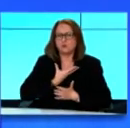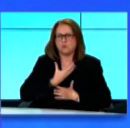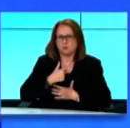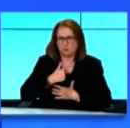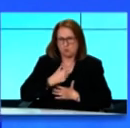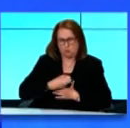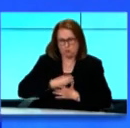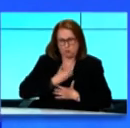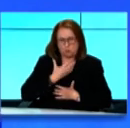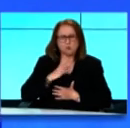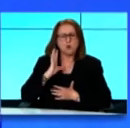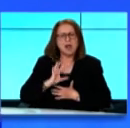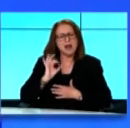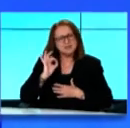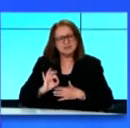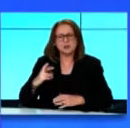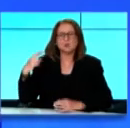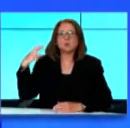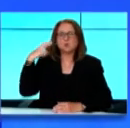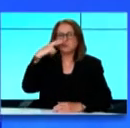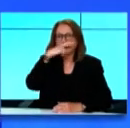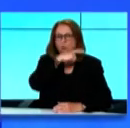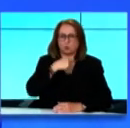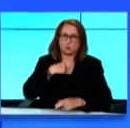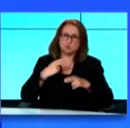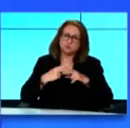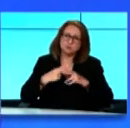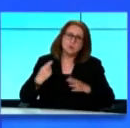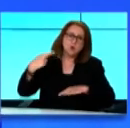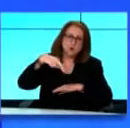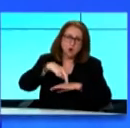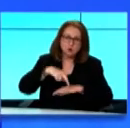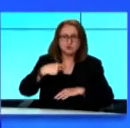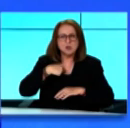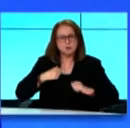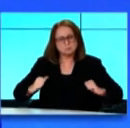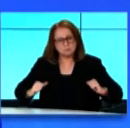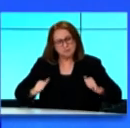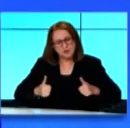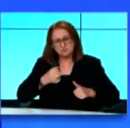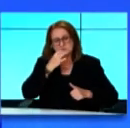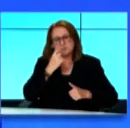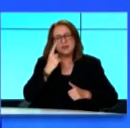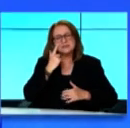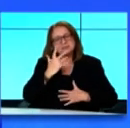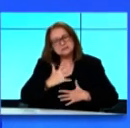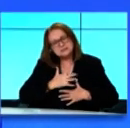τον ρόλο μου ως Πρωθυπουργός και με θάρρος ζήτησα καταρχάς συγγνώμη από τους